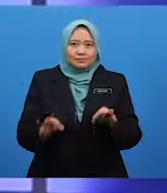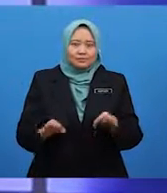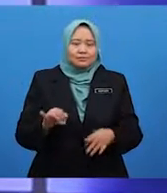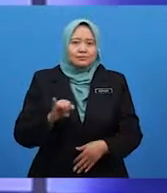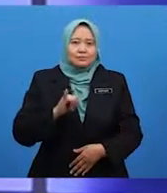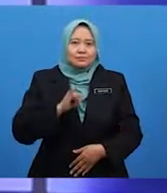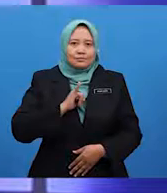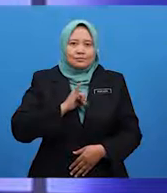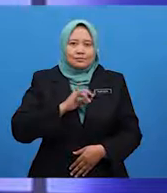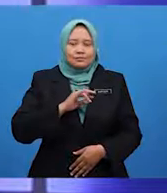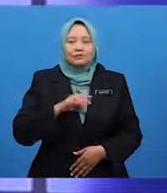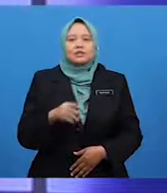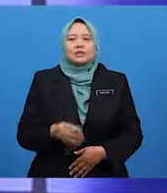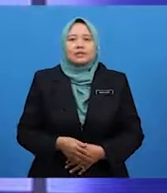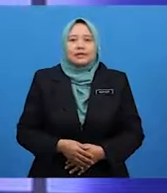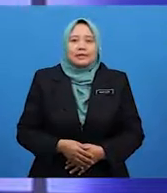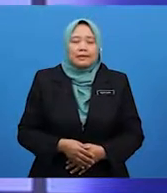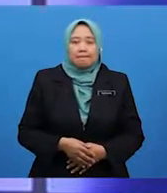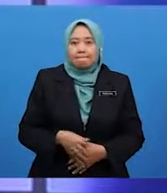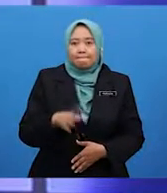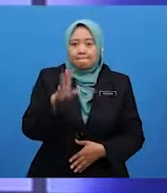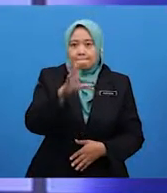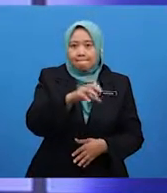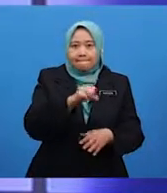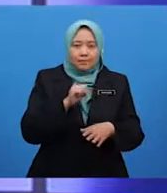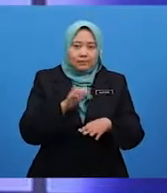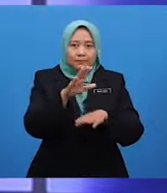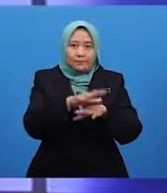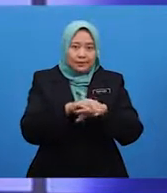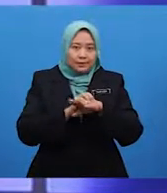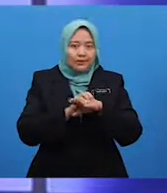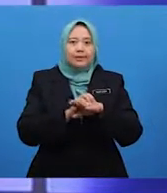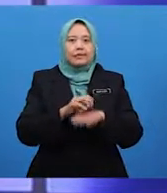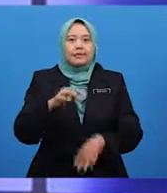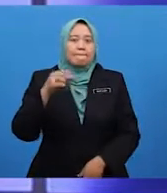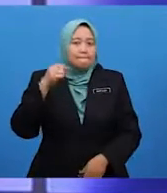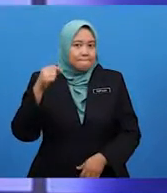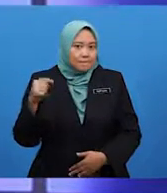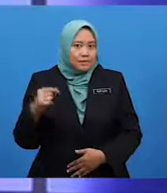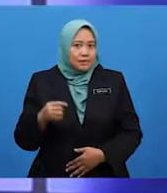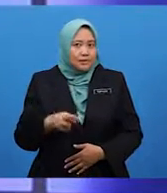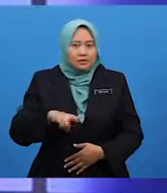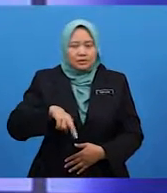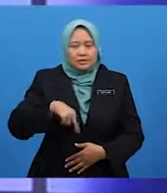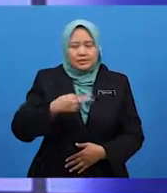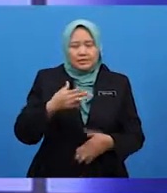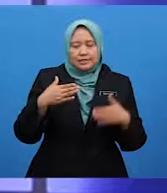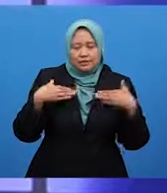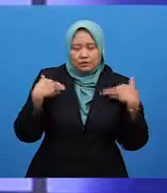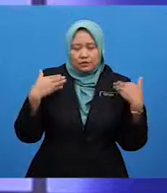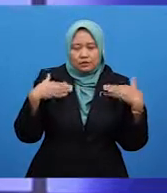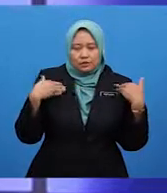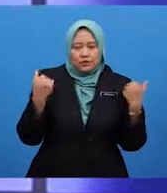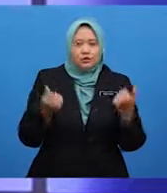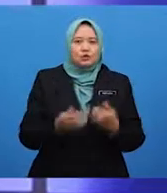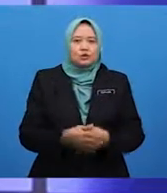rasa berkobar-kobar untuk menghasilkan tokoh yang kaya kita pilih ni. Saya rasa bukan Cikgu Don saja. Saya dan juga pelajar pun akan